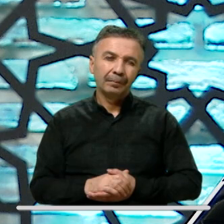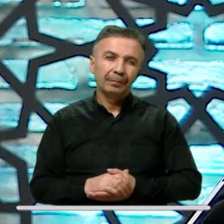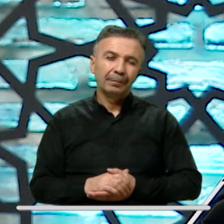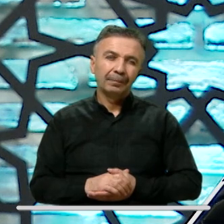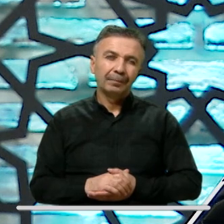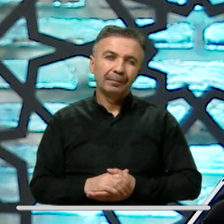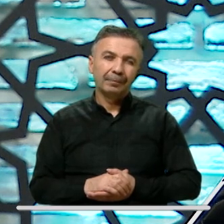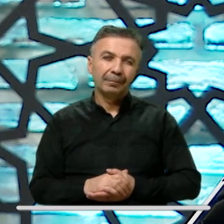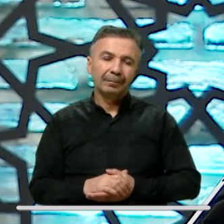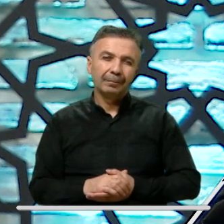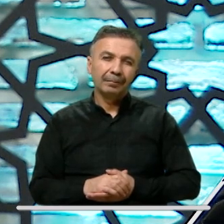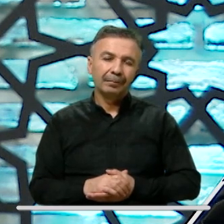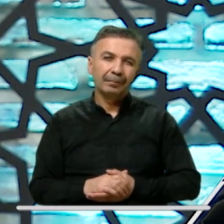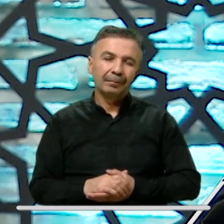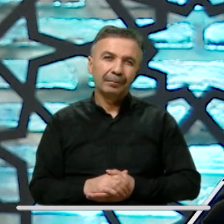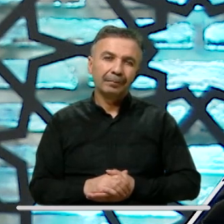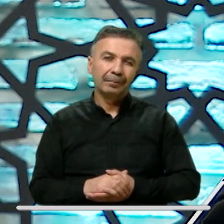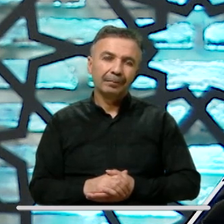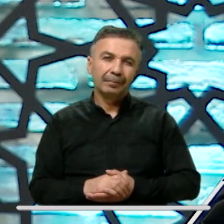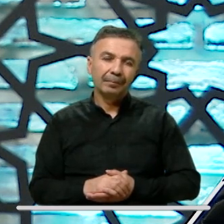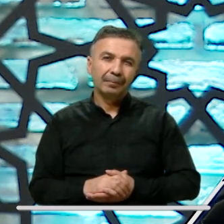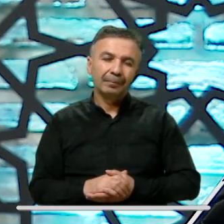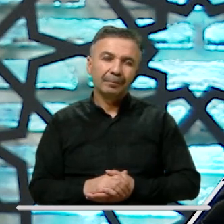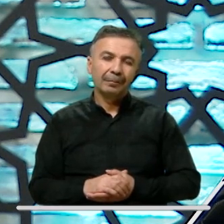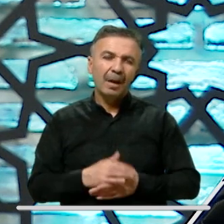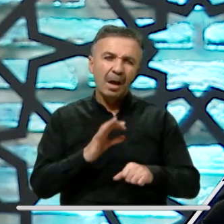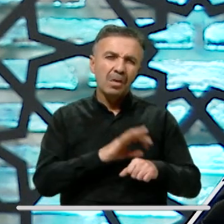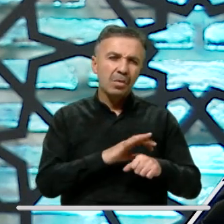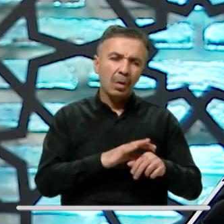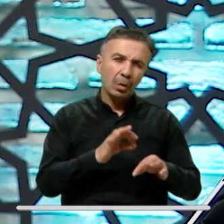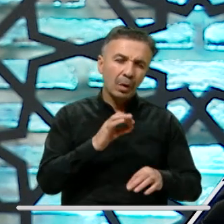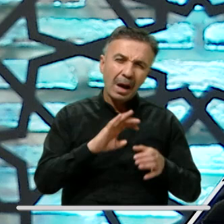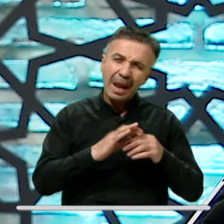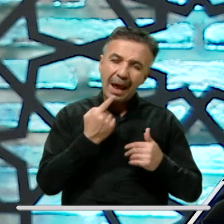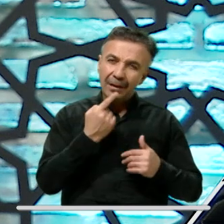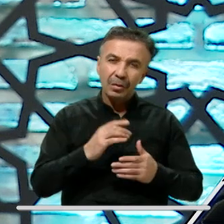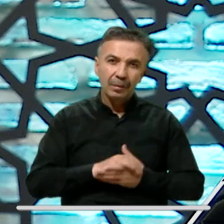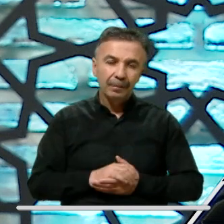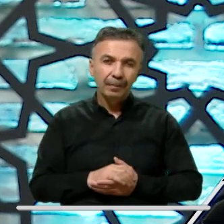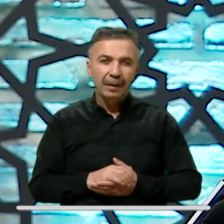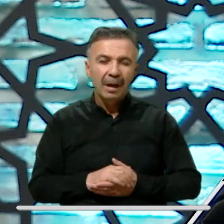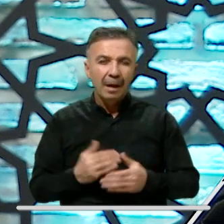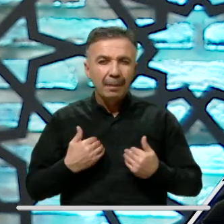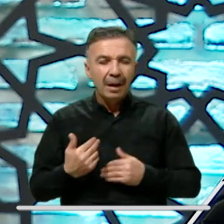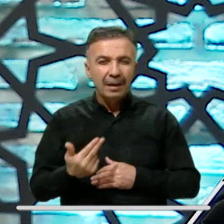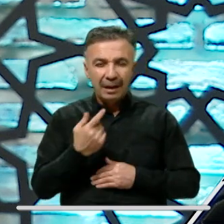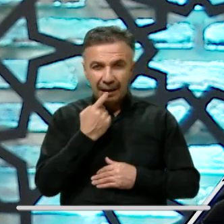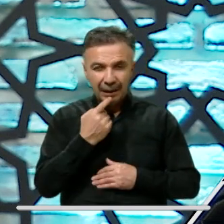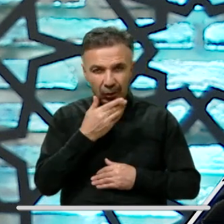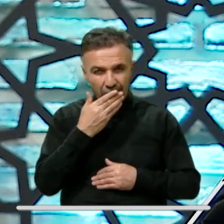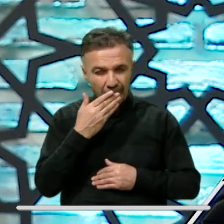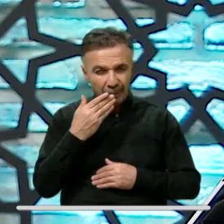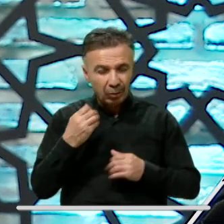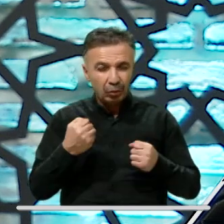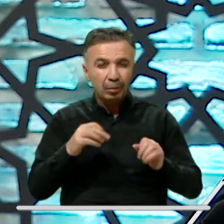O zaman alo. Dinliyorum. Doktor ne diyor peki size? Doktor, bak ben 7 yıl yedim orucumu ama o